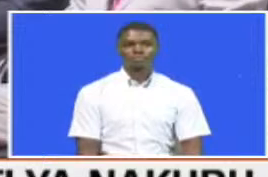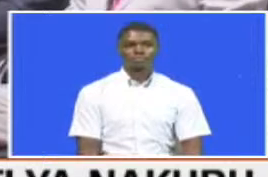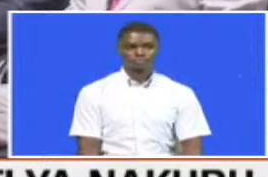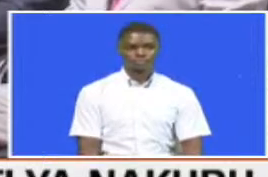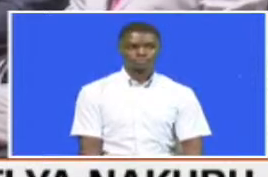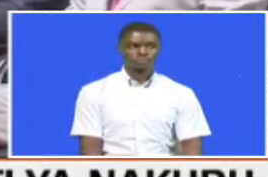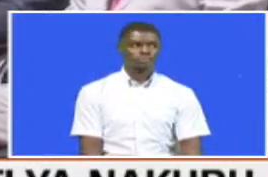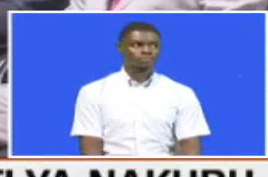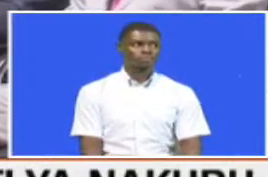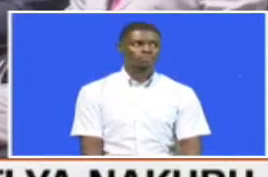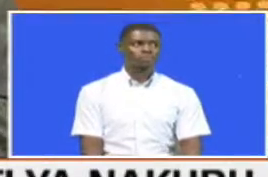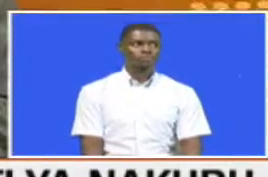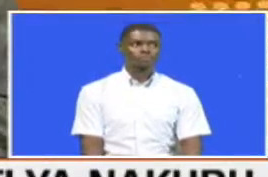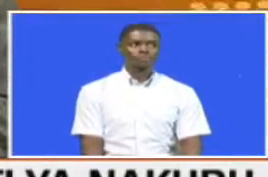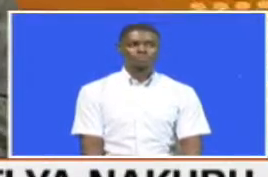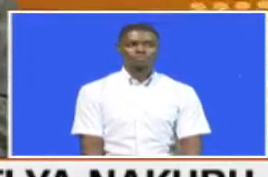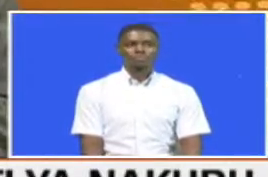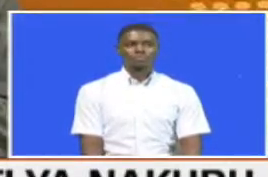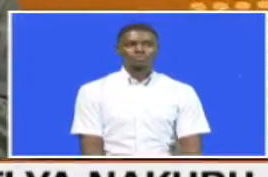KTN News.